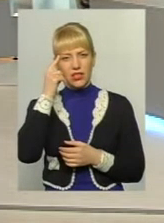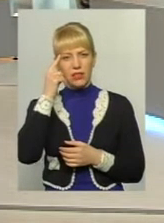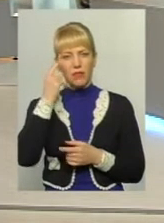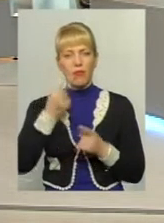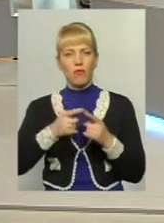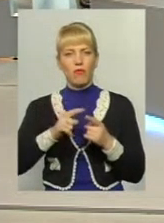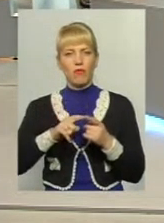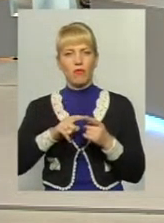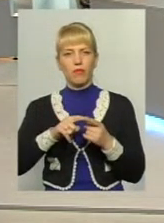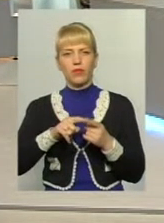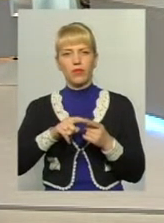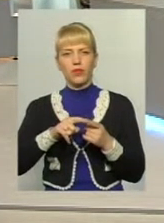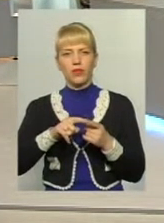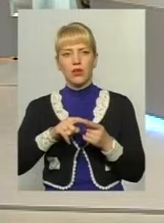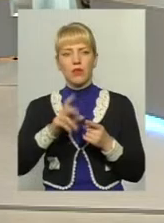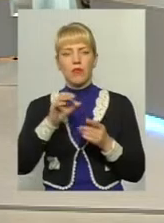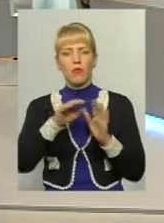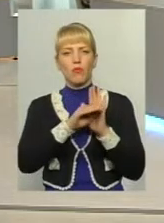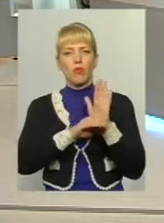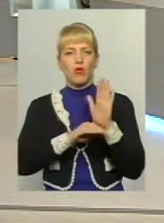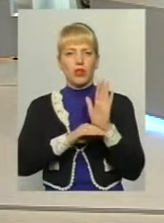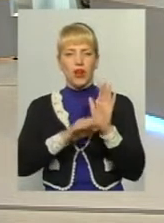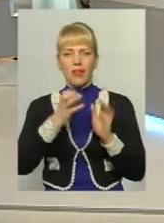якась допомога для ОСББ?